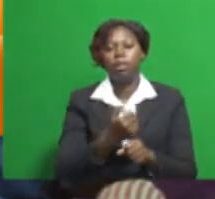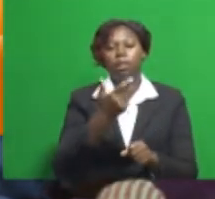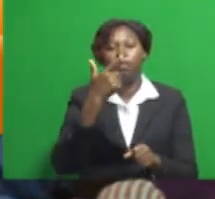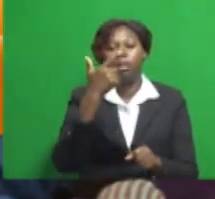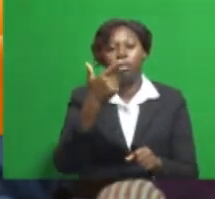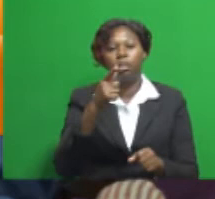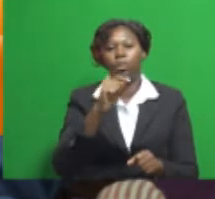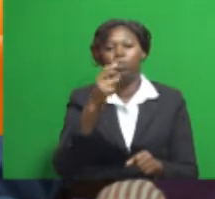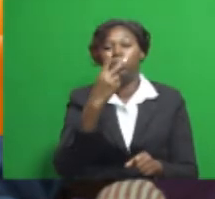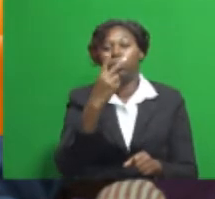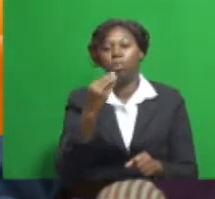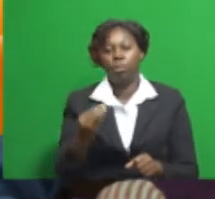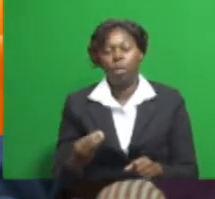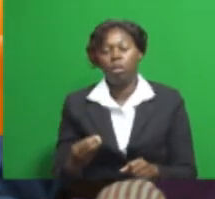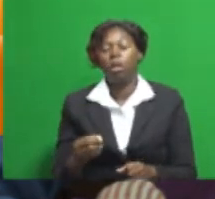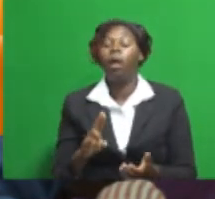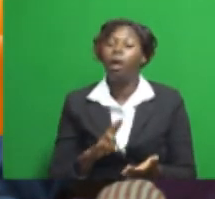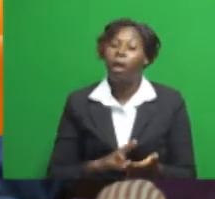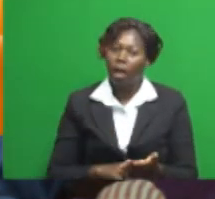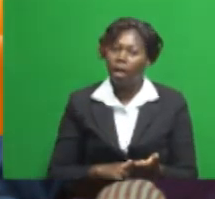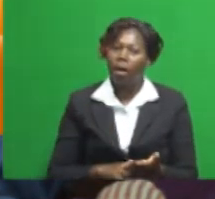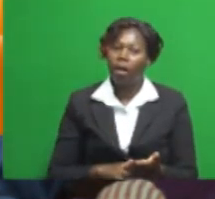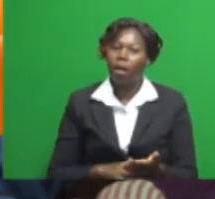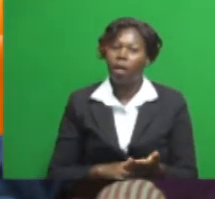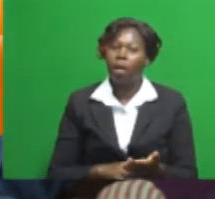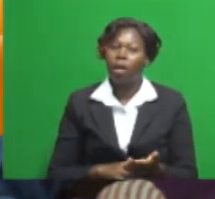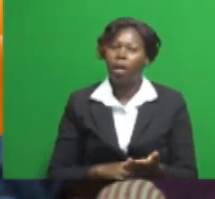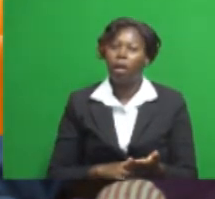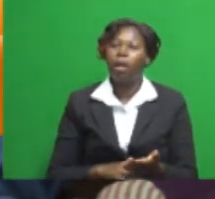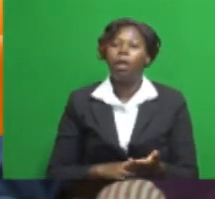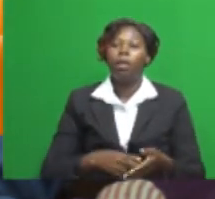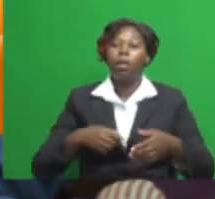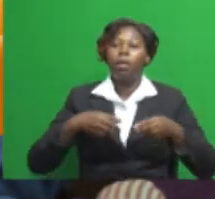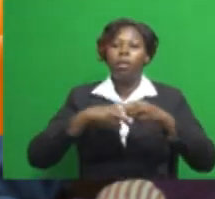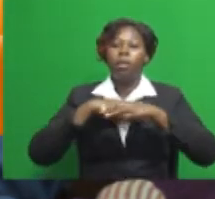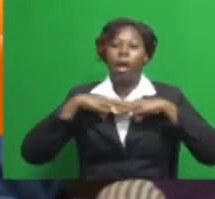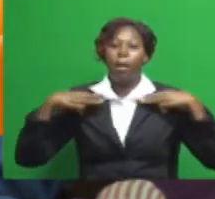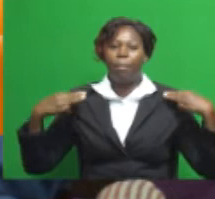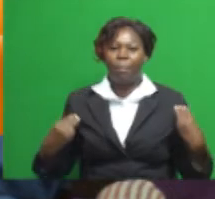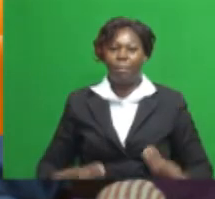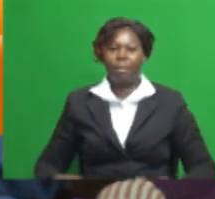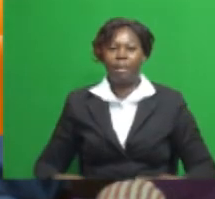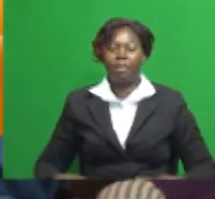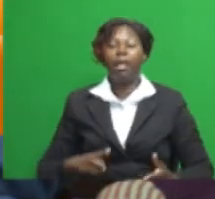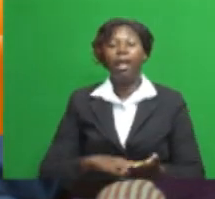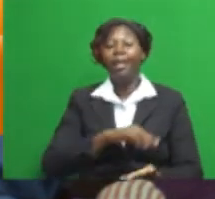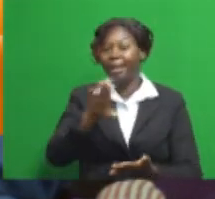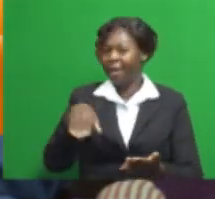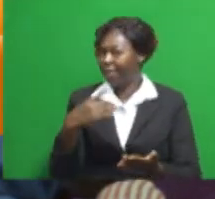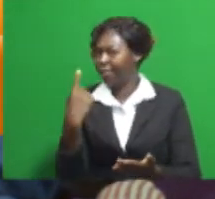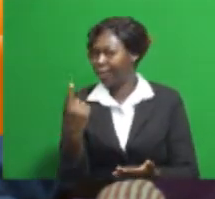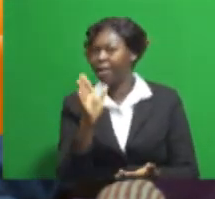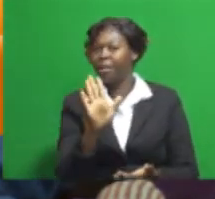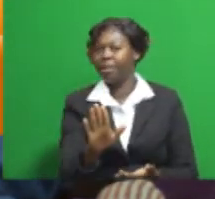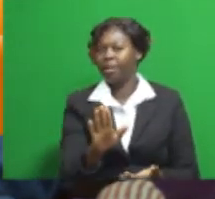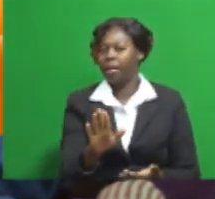yes zvino muprisita mukuru akasimuka navose vaiva naye vaiva vedzidziso